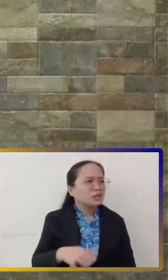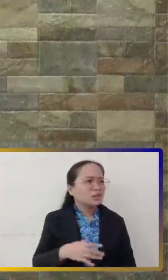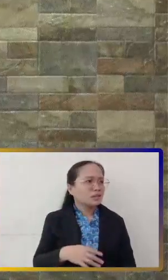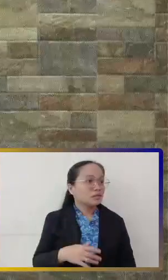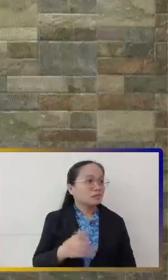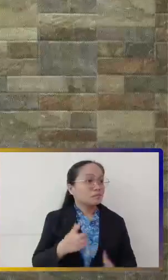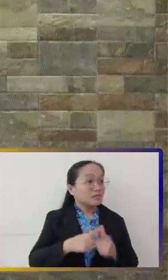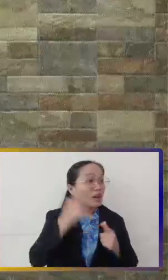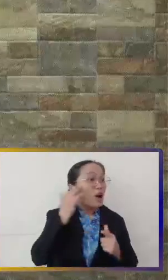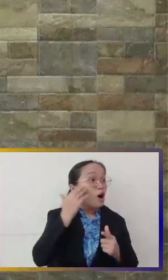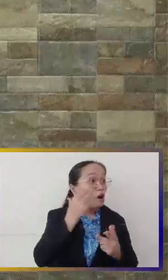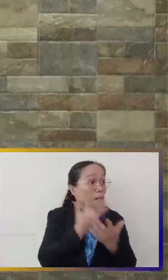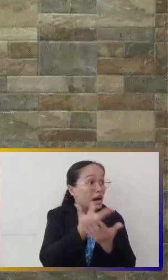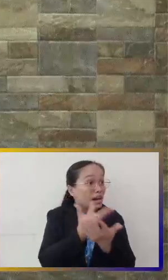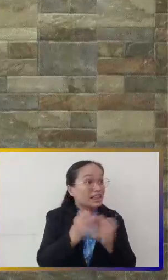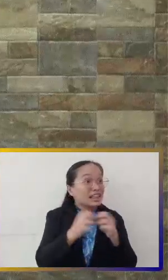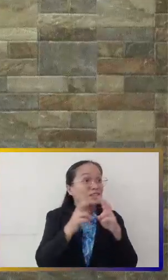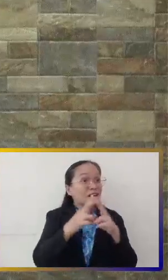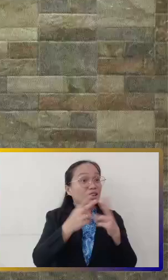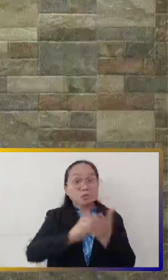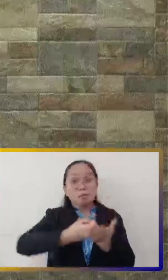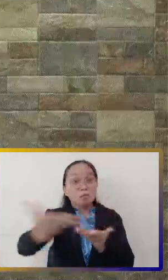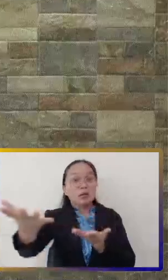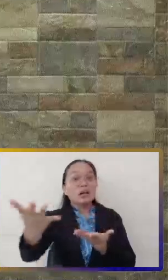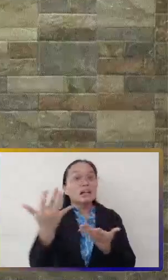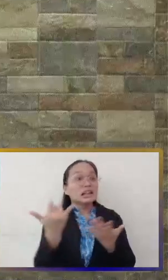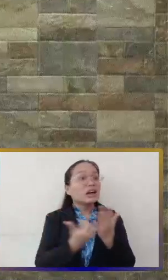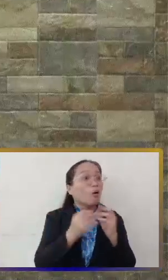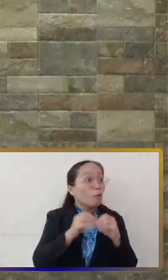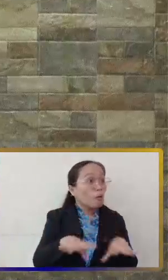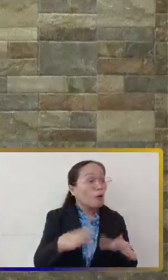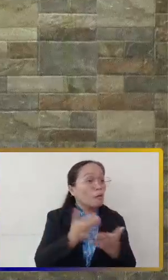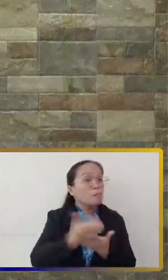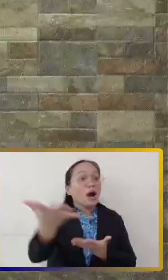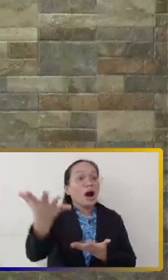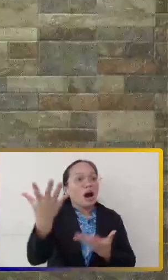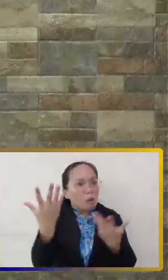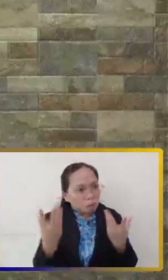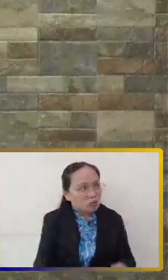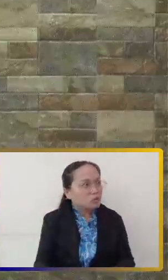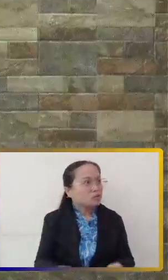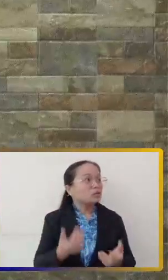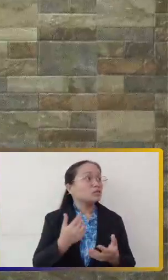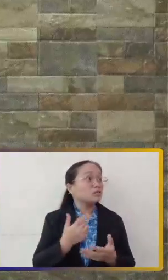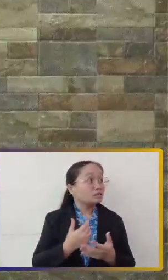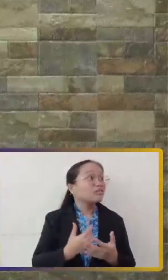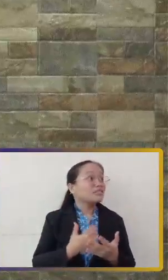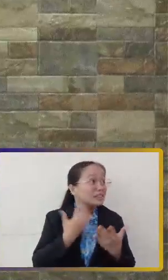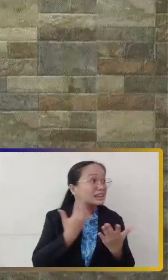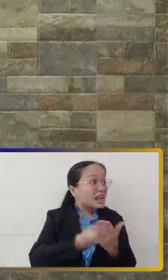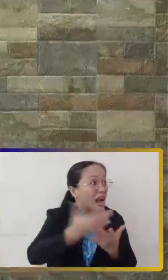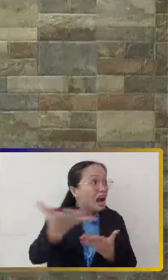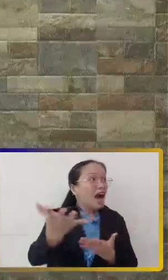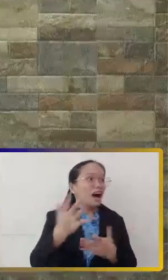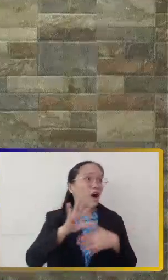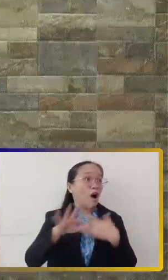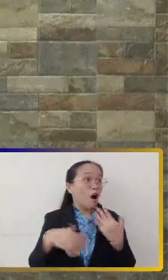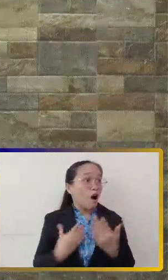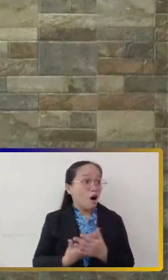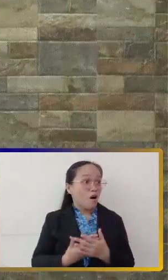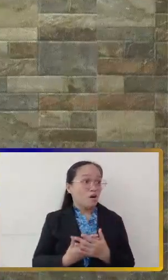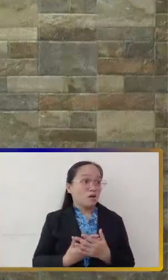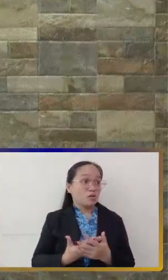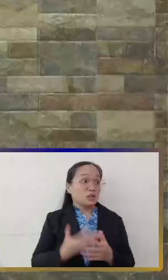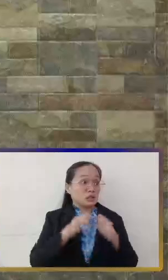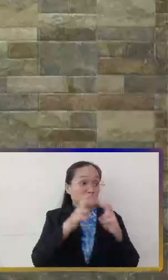ang pera, kahit hindi mo gastusin, mawawalang halaga yan. Gastusin mo, mawawala sa'yo. Huwag mong gastusin, wala rin halaga yan kasi hindi mo ginagamit